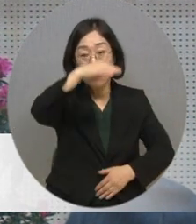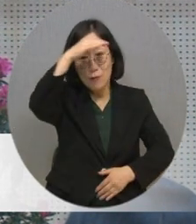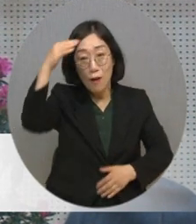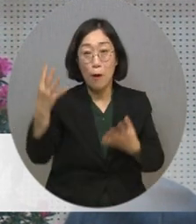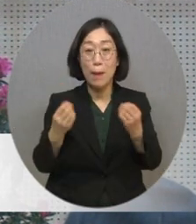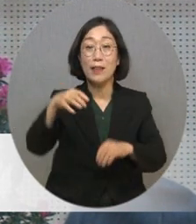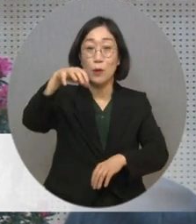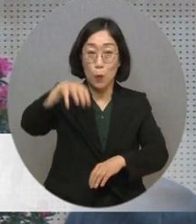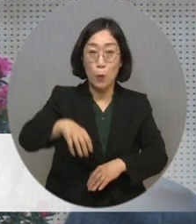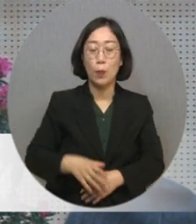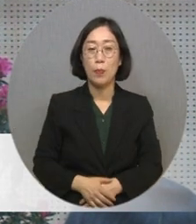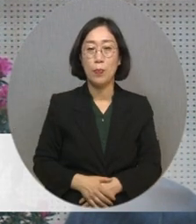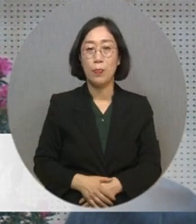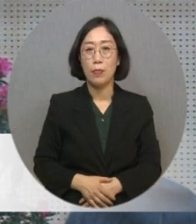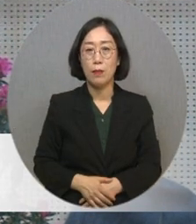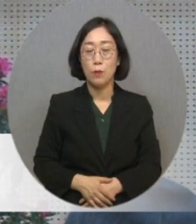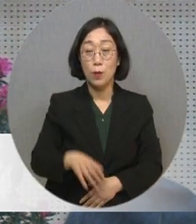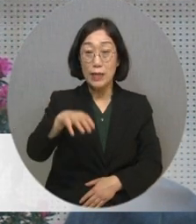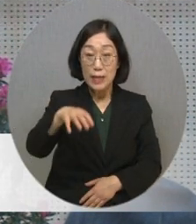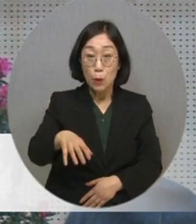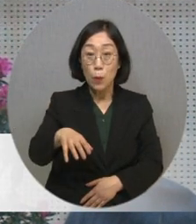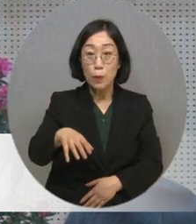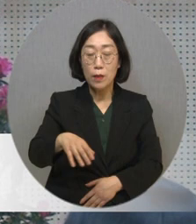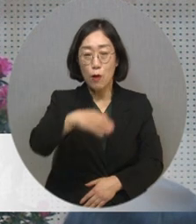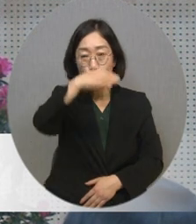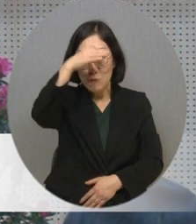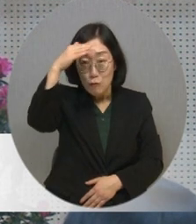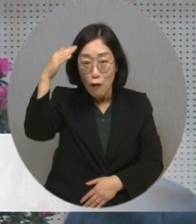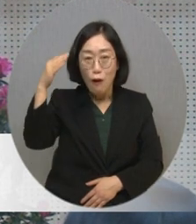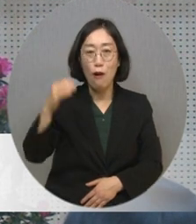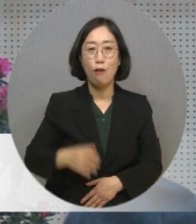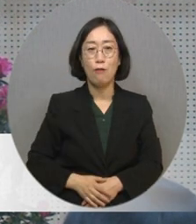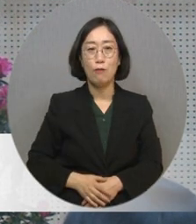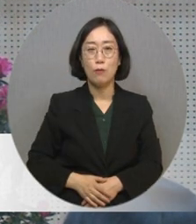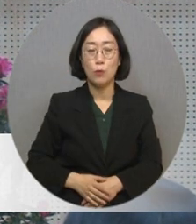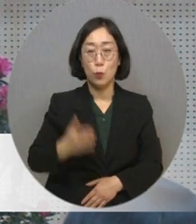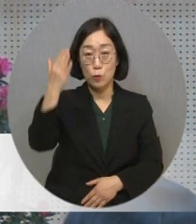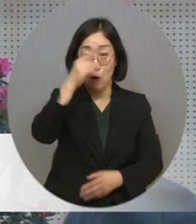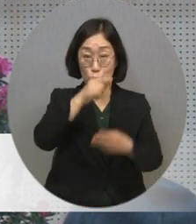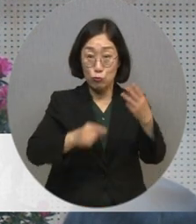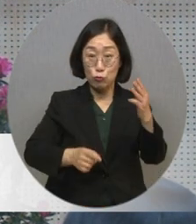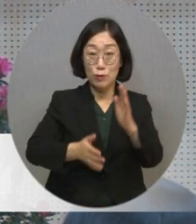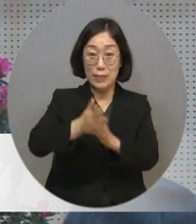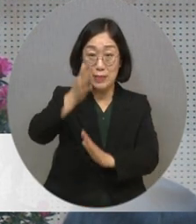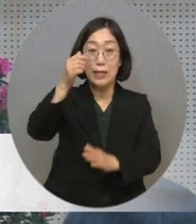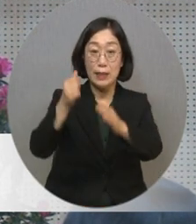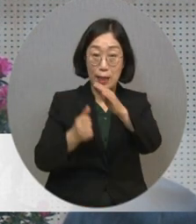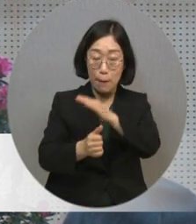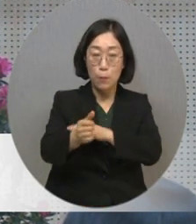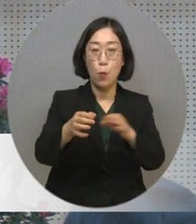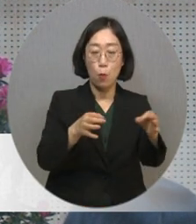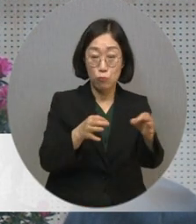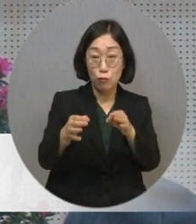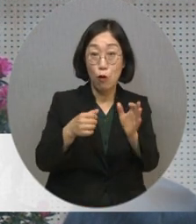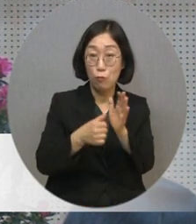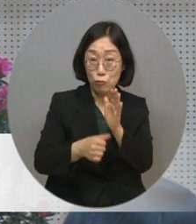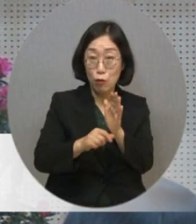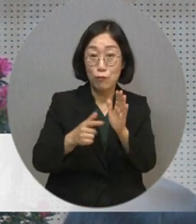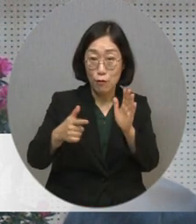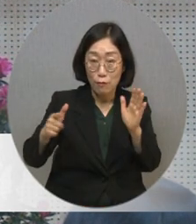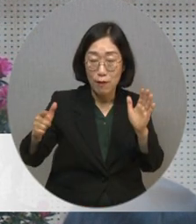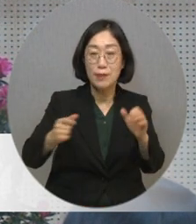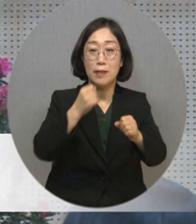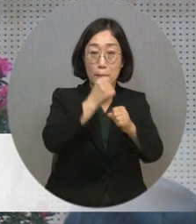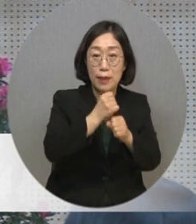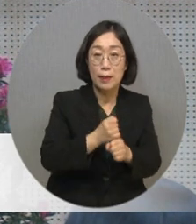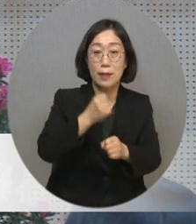시장, 육거리 시장만의 볼거리와 청주시를 대표하는 상품을 육거리 시장에서